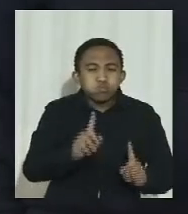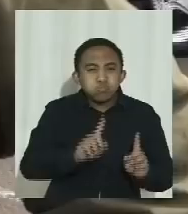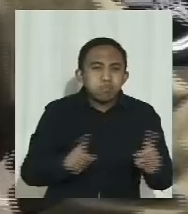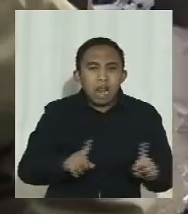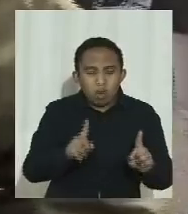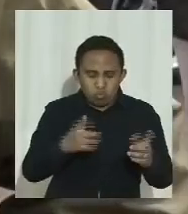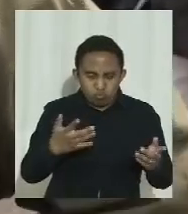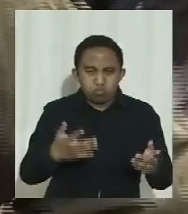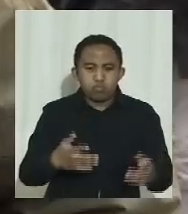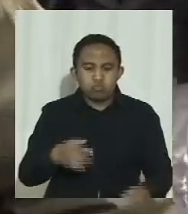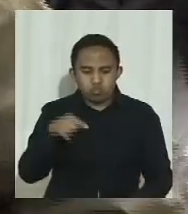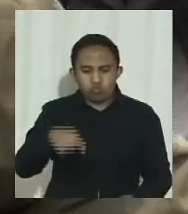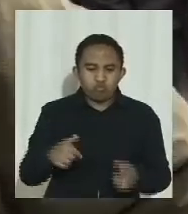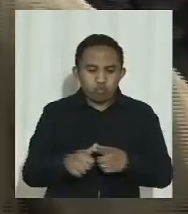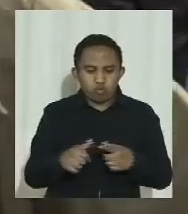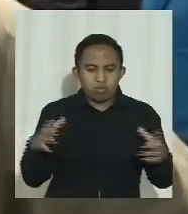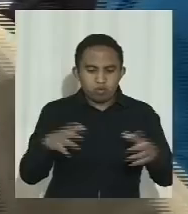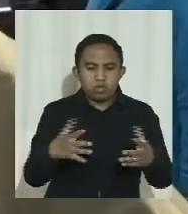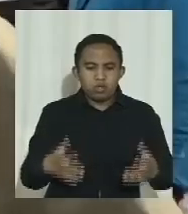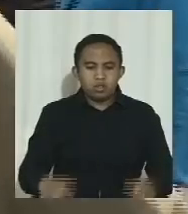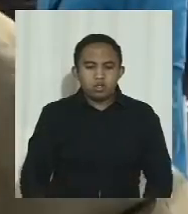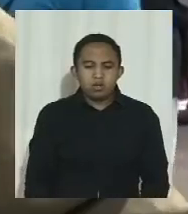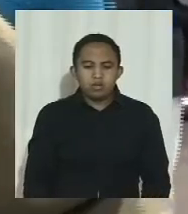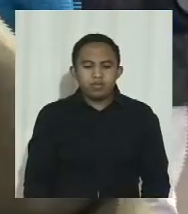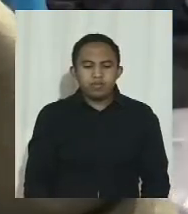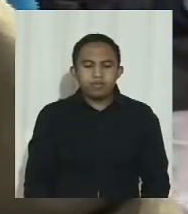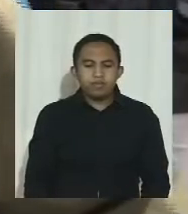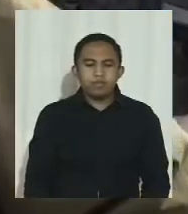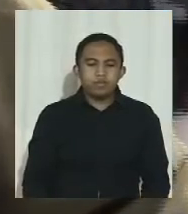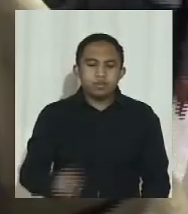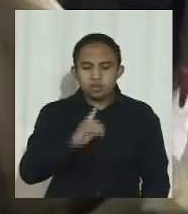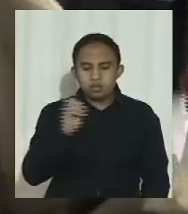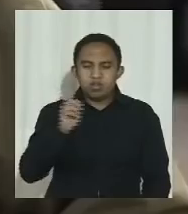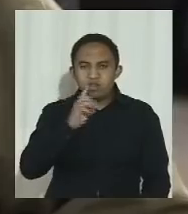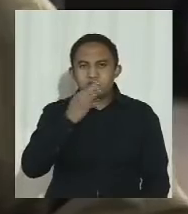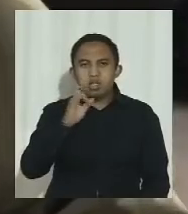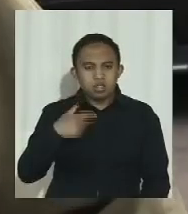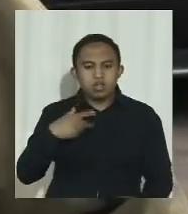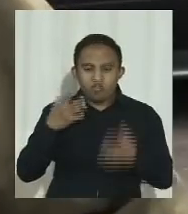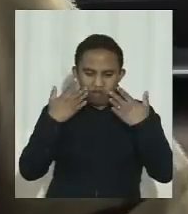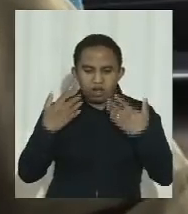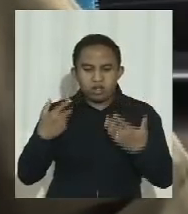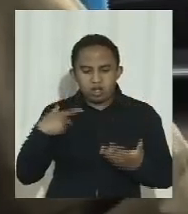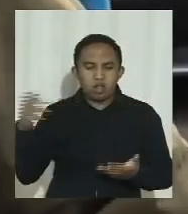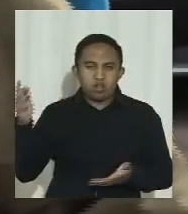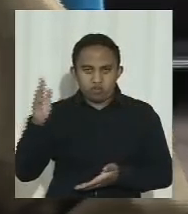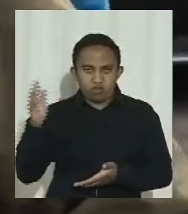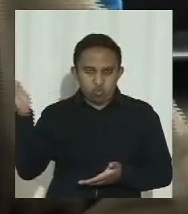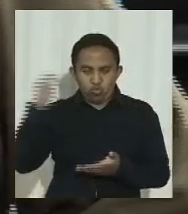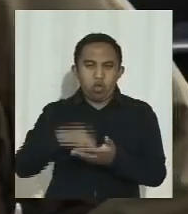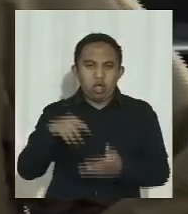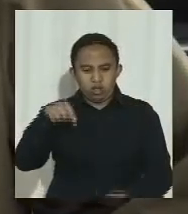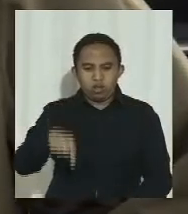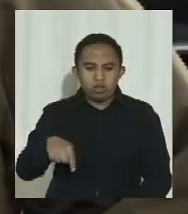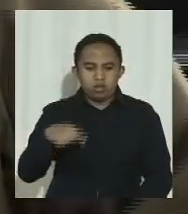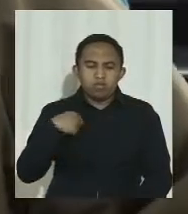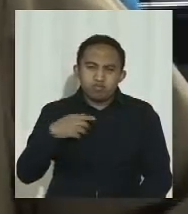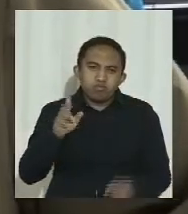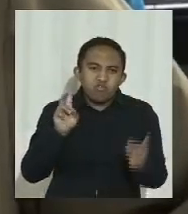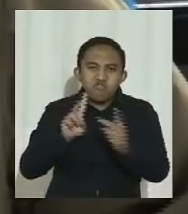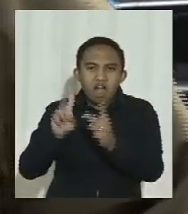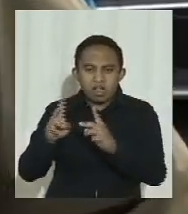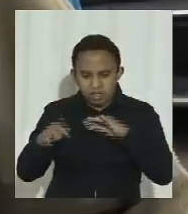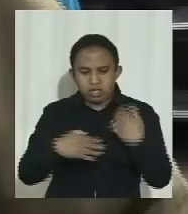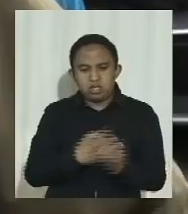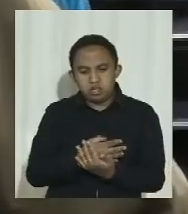amin'izao fampivondronana voalohany izao. Oui, oui, bien sûr, je suis très content d'être là, je suis très content d'arriver enfin et de pouvoir rencontrer tout le monde,